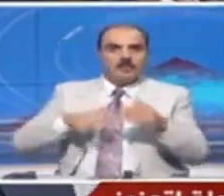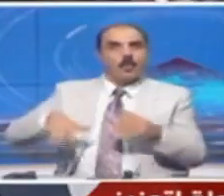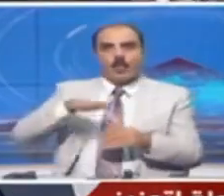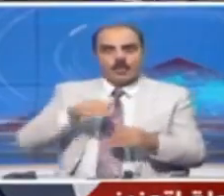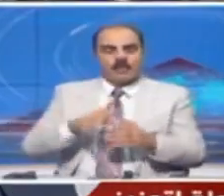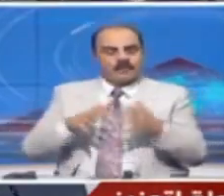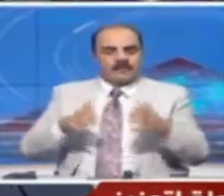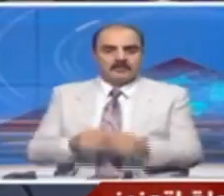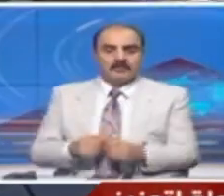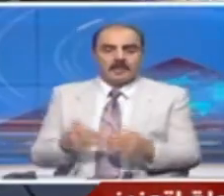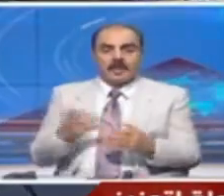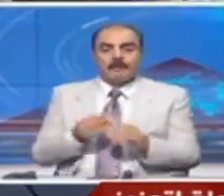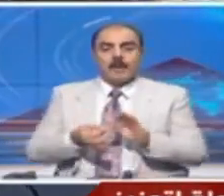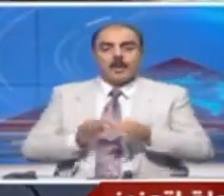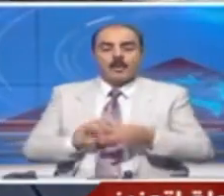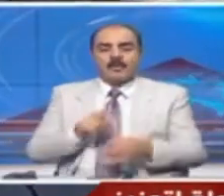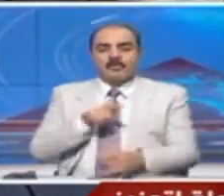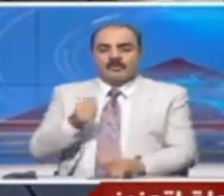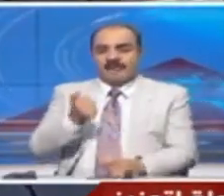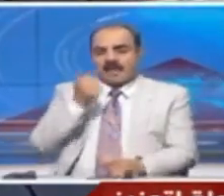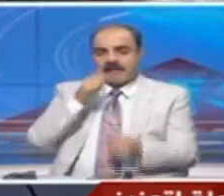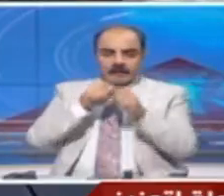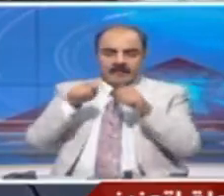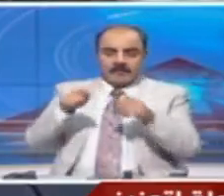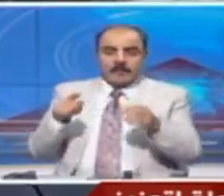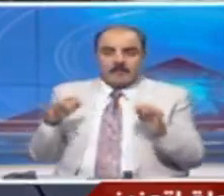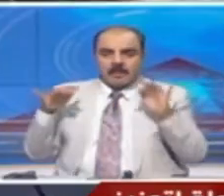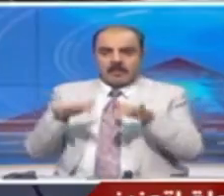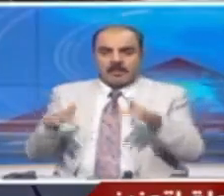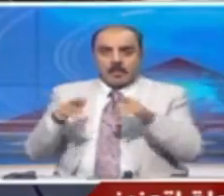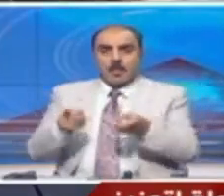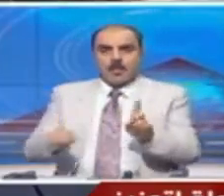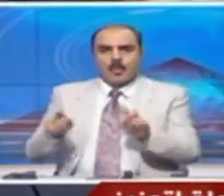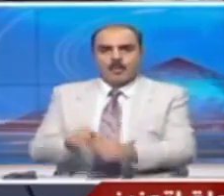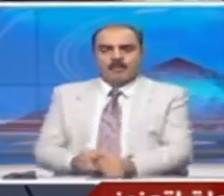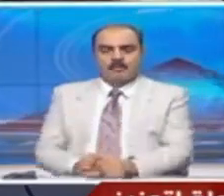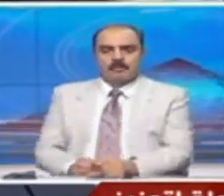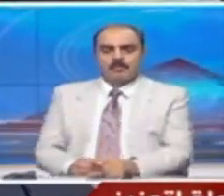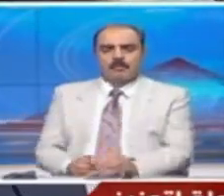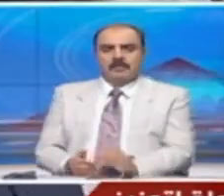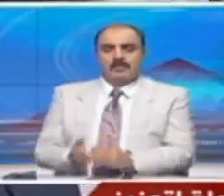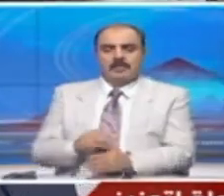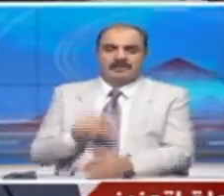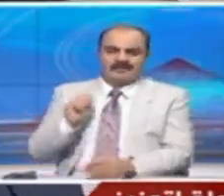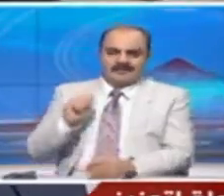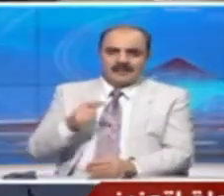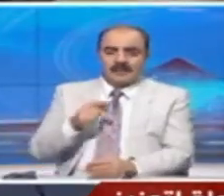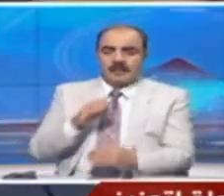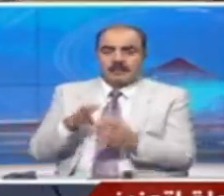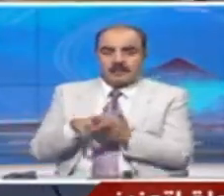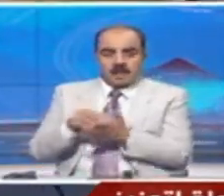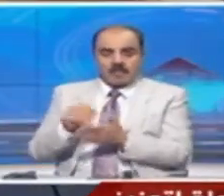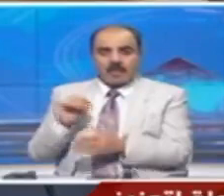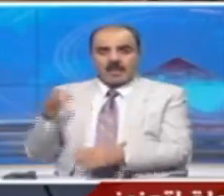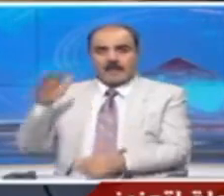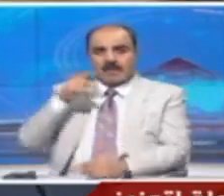العربية بطاقة 1,600,000 متر مكعب في اليوم. يعني دي تعتبر هي تاني أكبر محطة بعد محطة